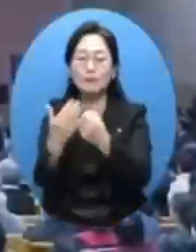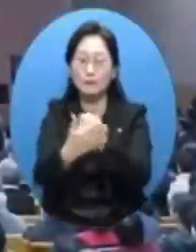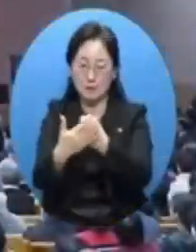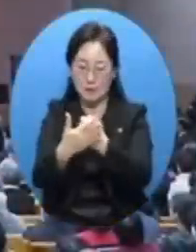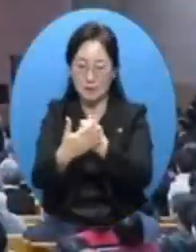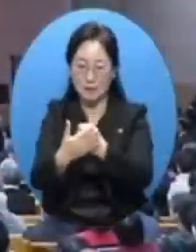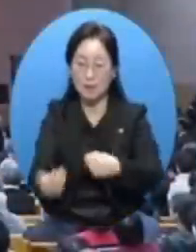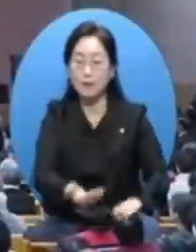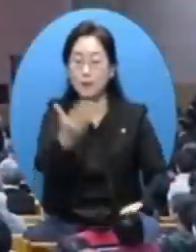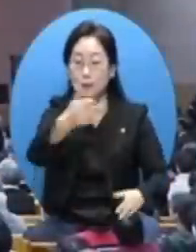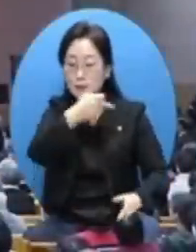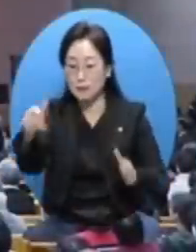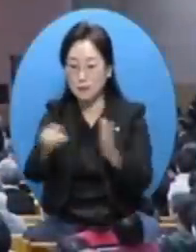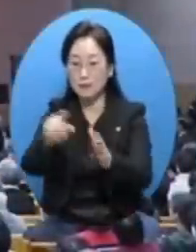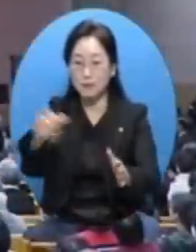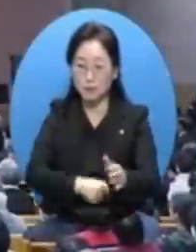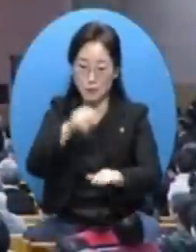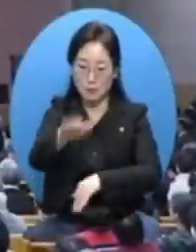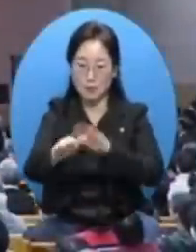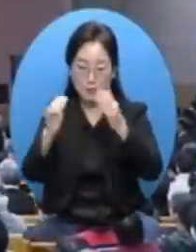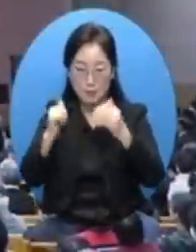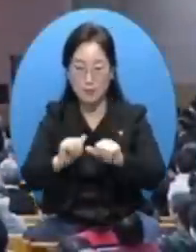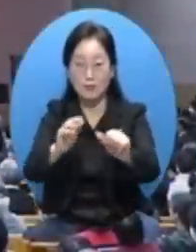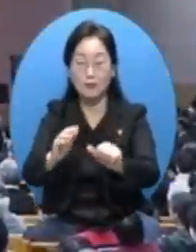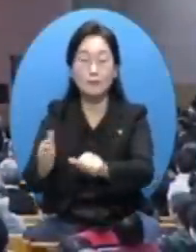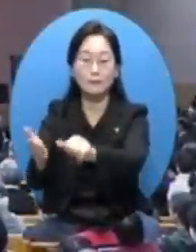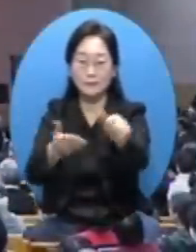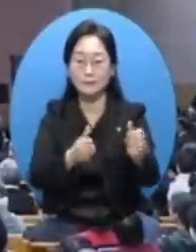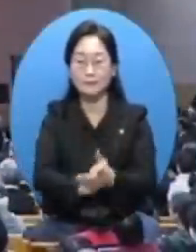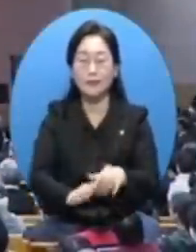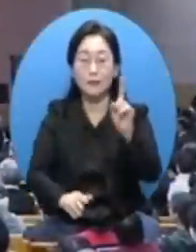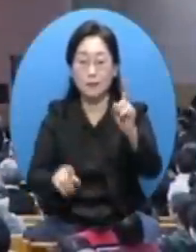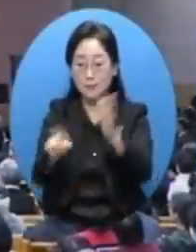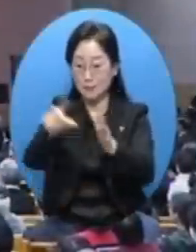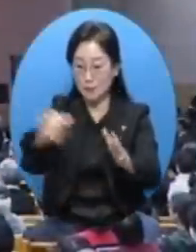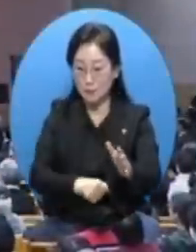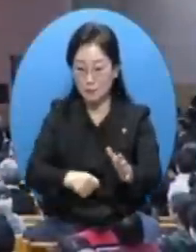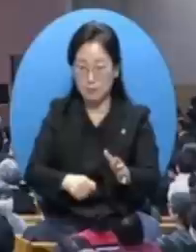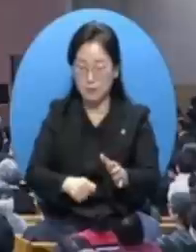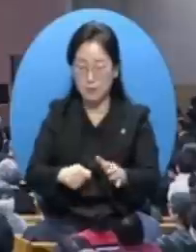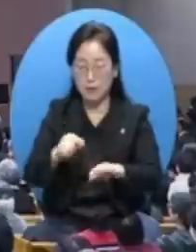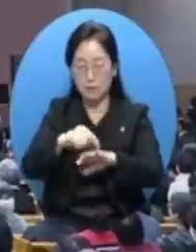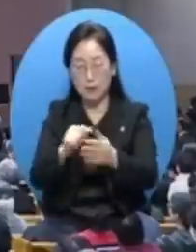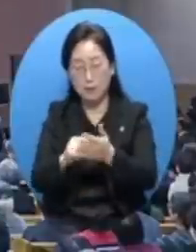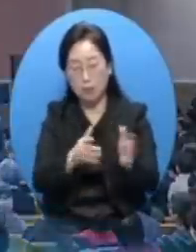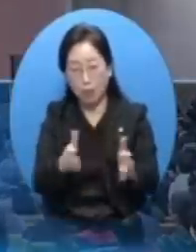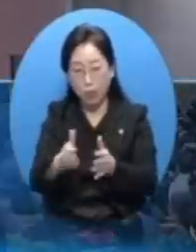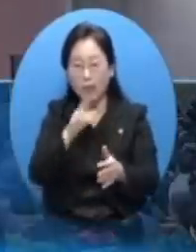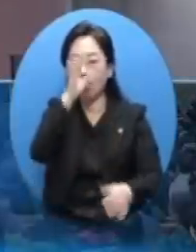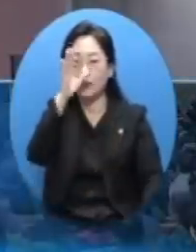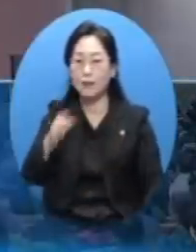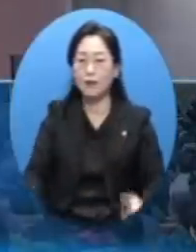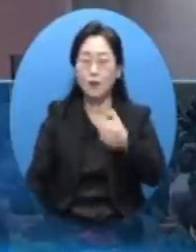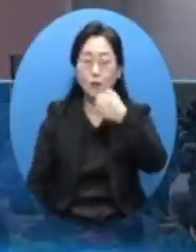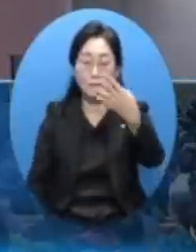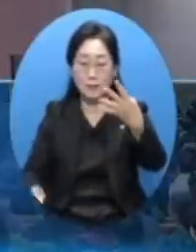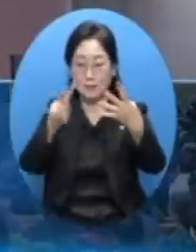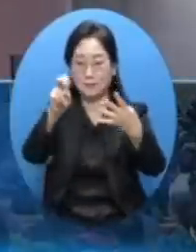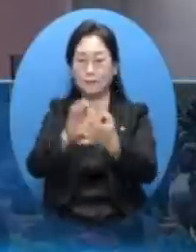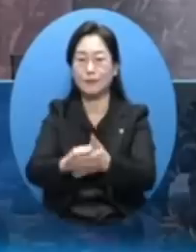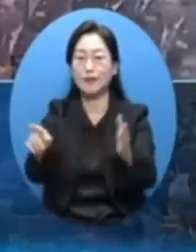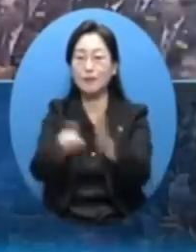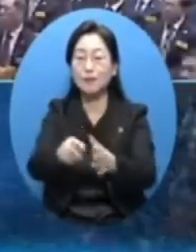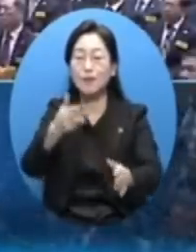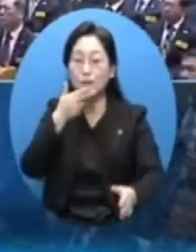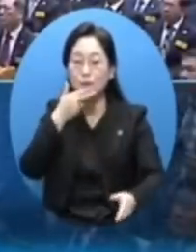여러분, 큰 믿음을 갖고 전쟁에 나간 여러분 되기를 바랍니다. 한번 믿음을 간다면 절대 요동하면 안 됩니다. 로마서 4장 20절 22절입니다